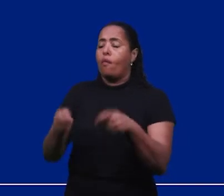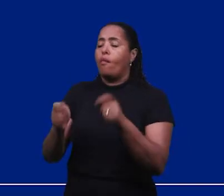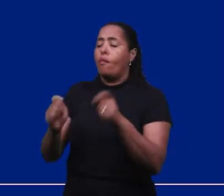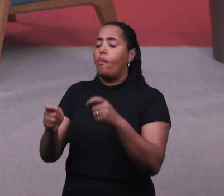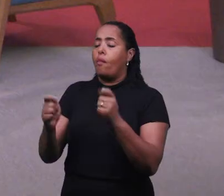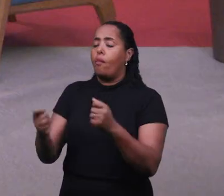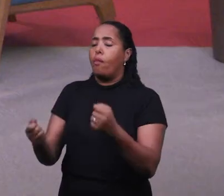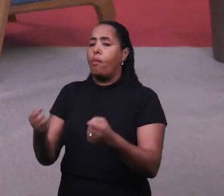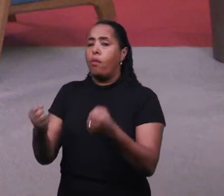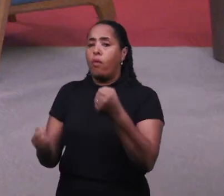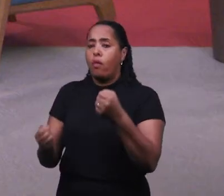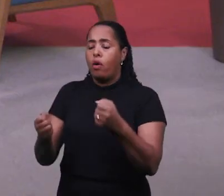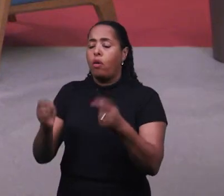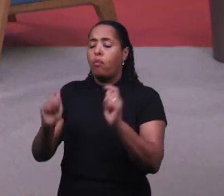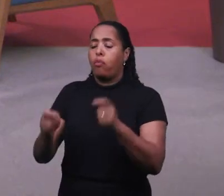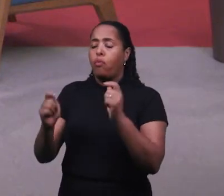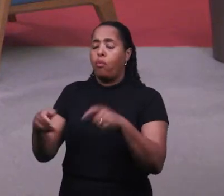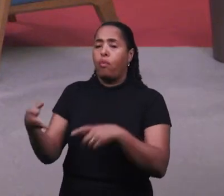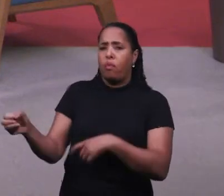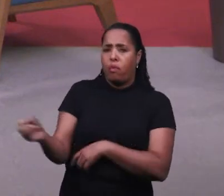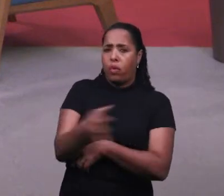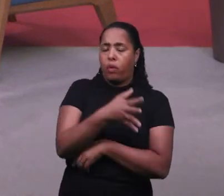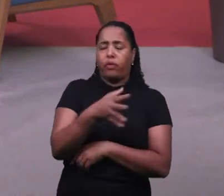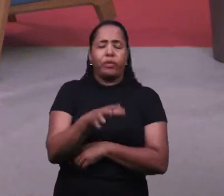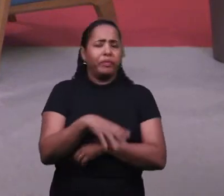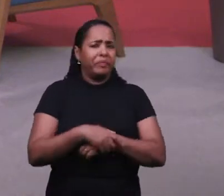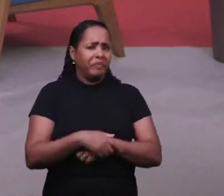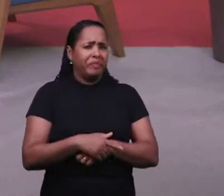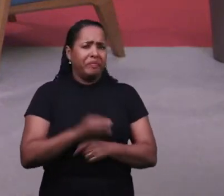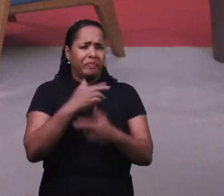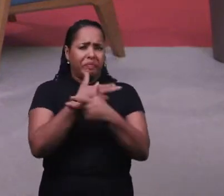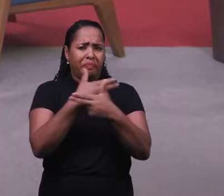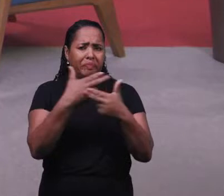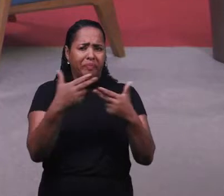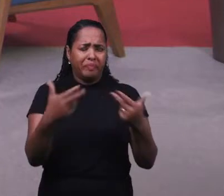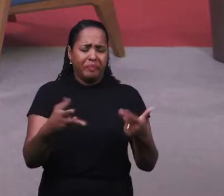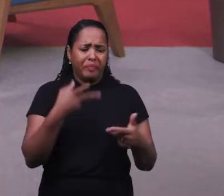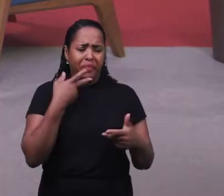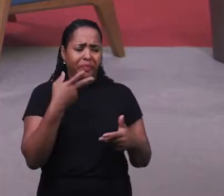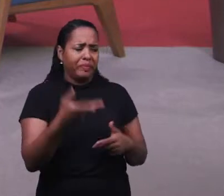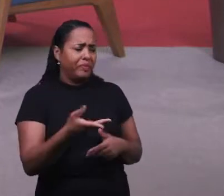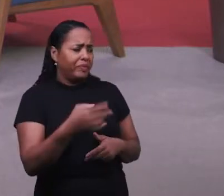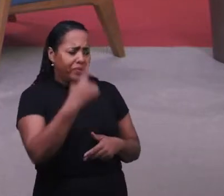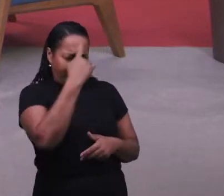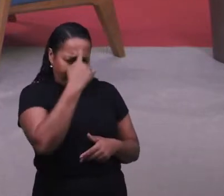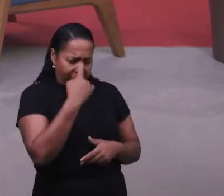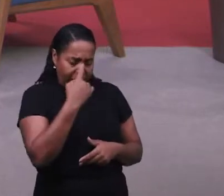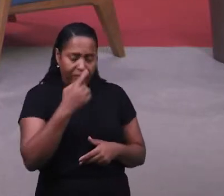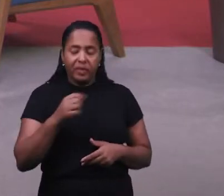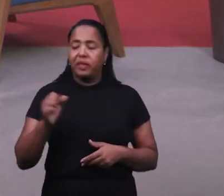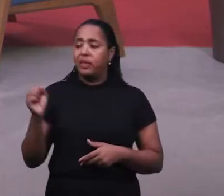Et il guidait le char nouveau. Comment vous pouvez parler? Il y a beaucoup de choses à dire, n'est-ce pas, Daniel?